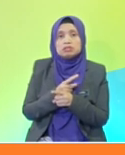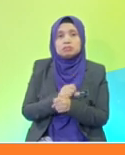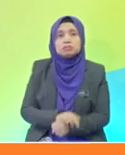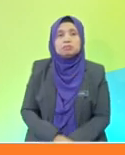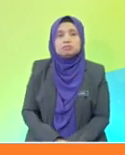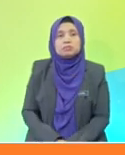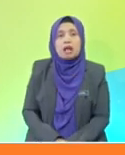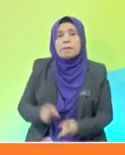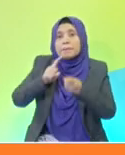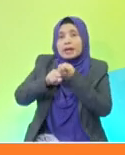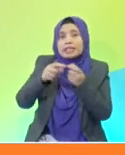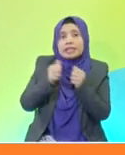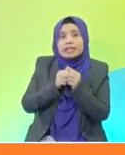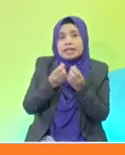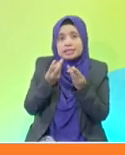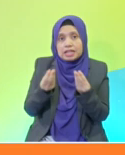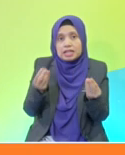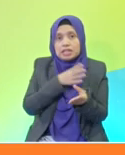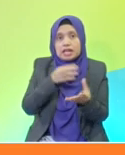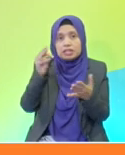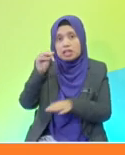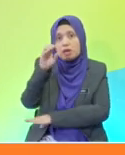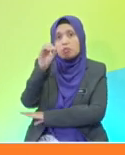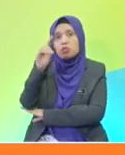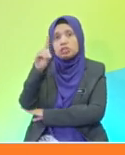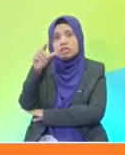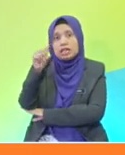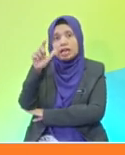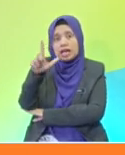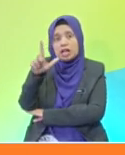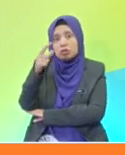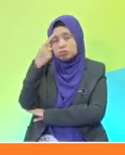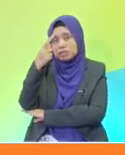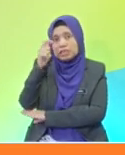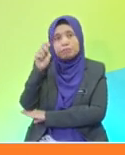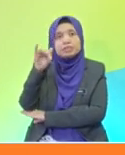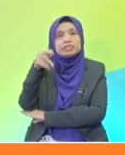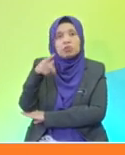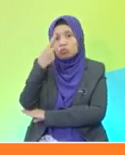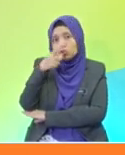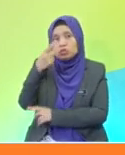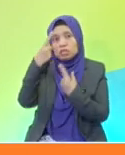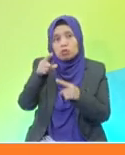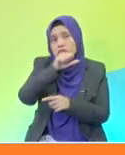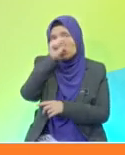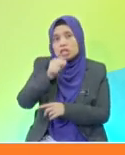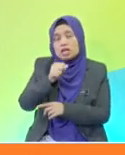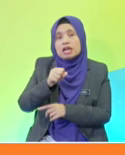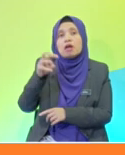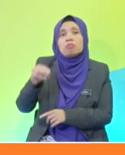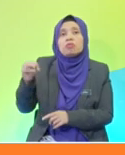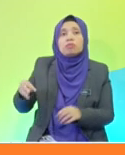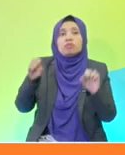berkaitan dengan tanah dan modal setiap untuk menjawab soal yang jadwal-calon